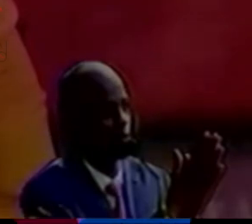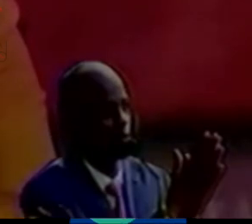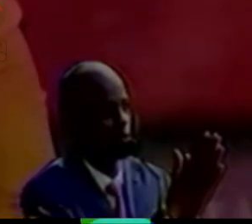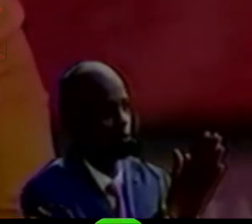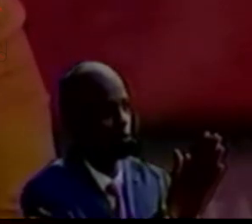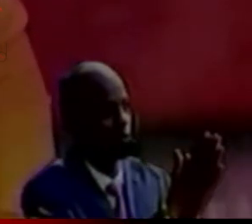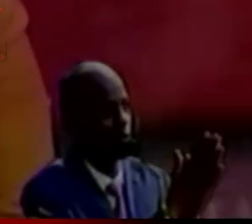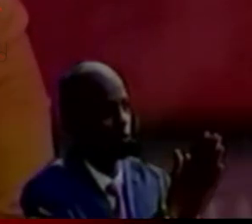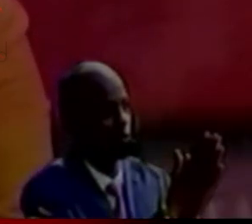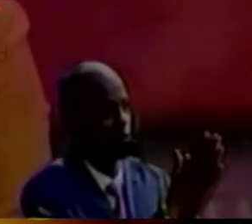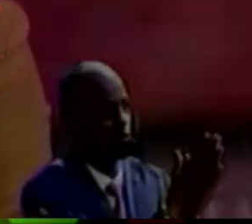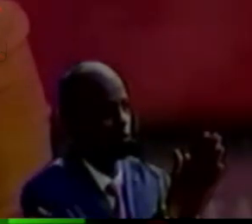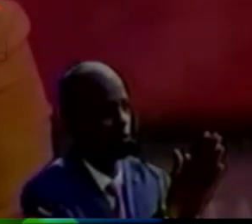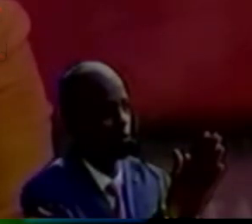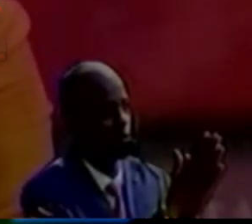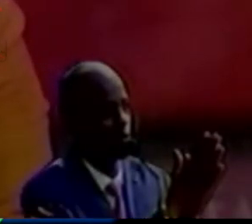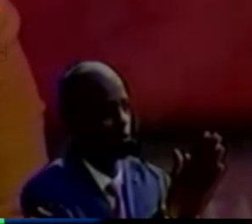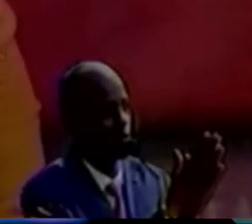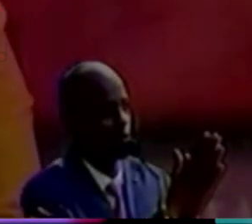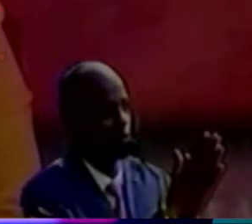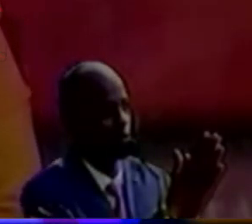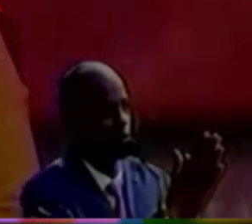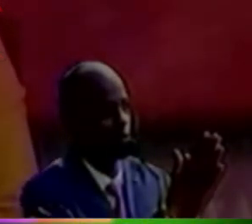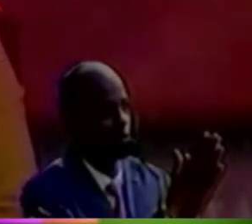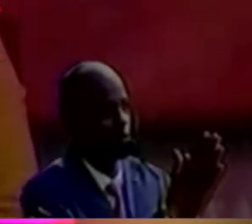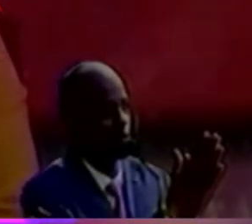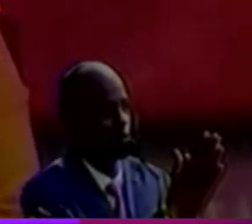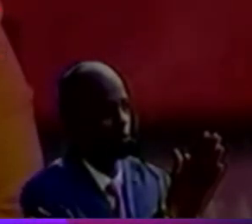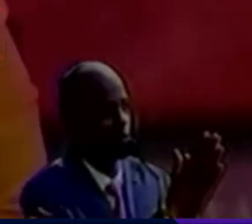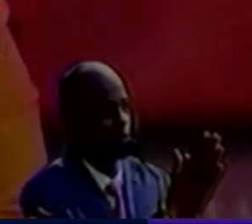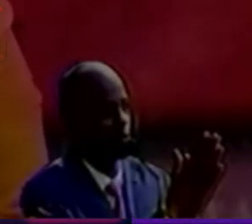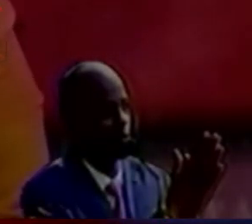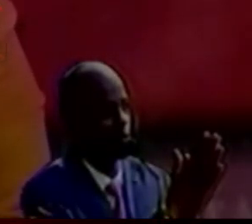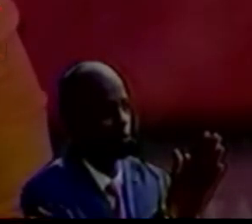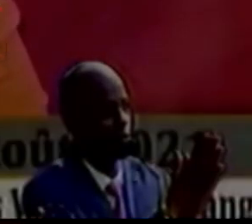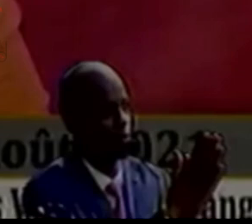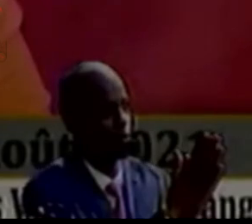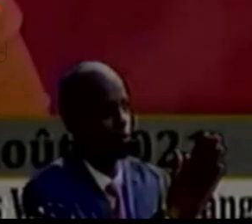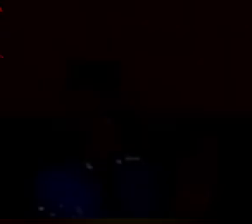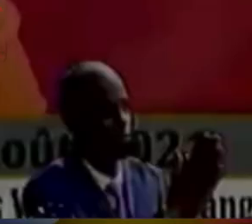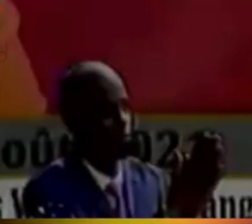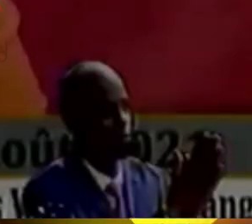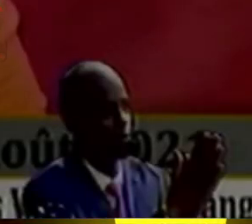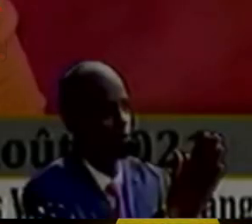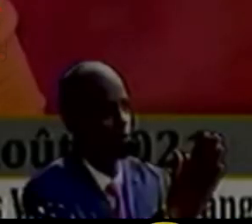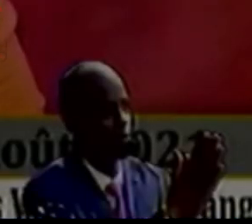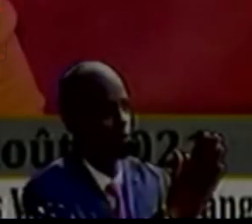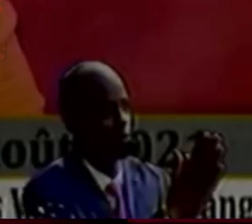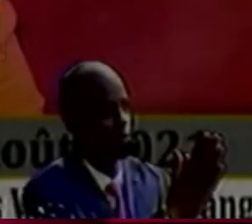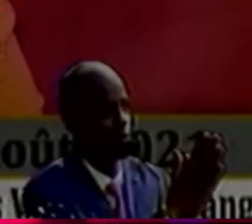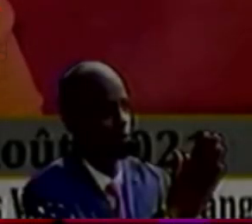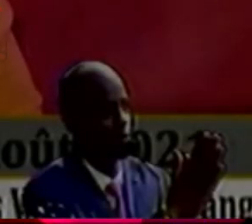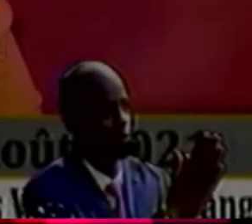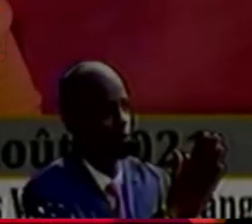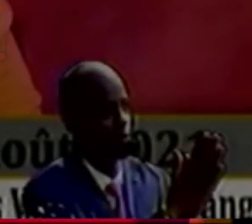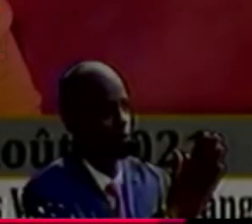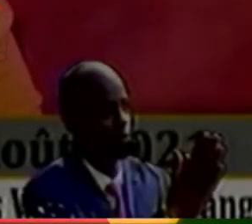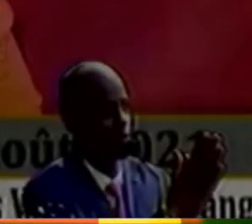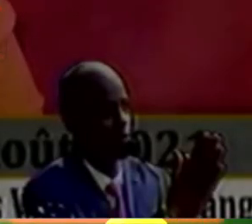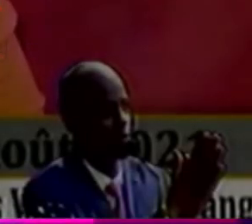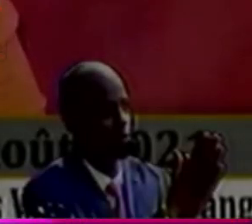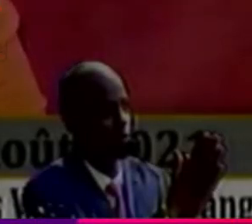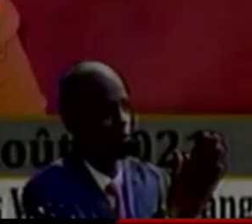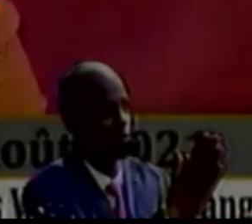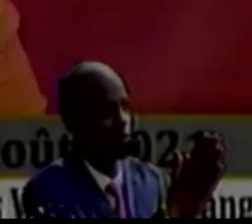Enfin, sous instruction Premier ministre, nous avons organisé une rencontre par visioconférence à